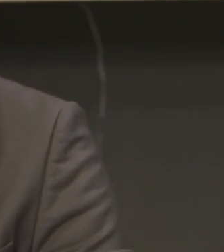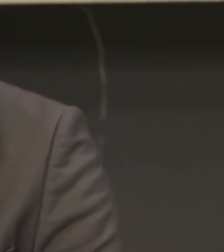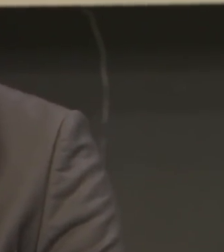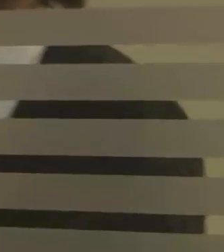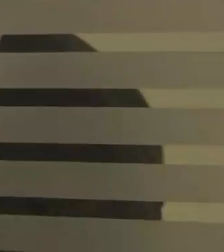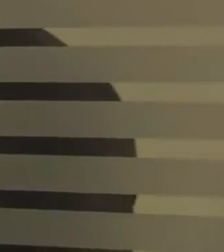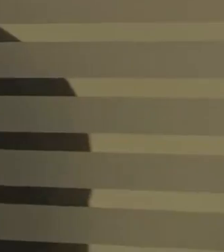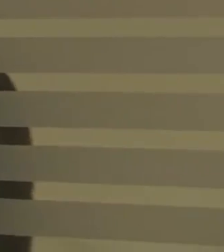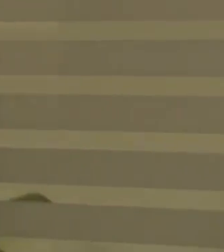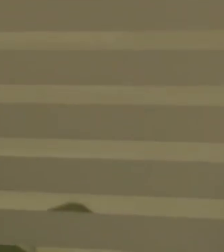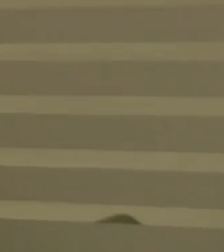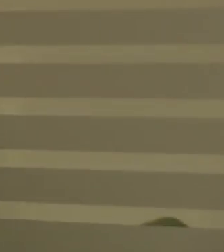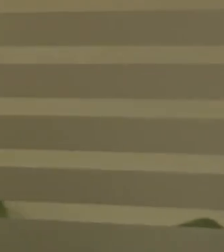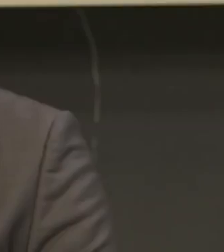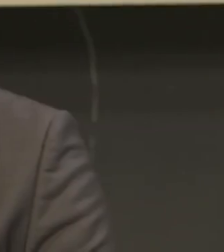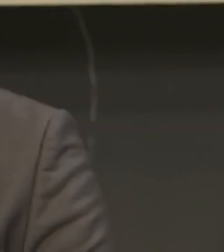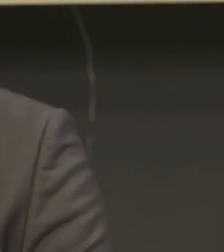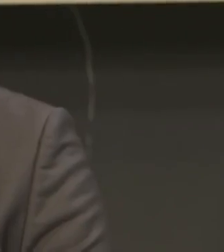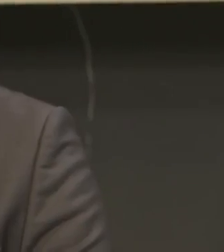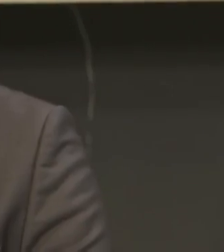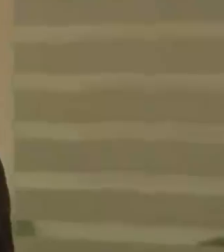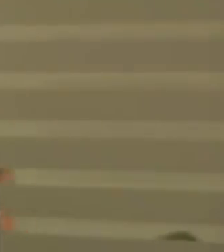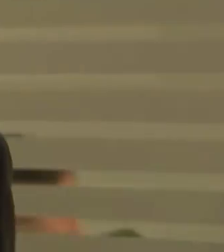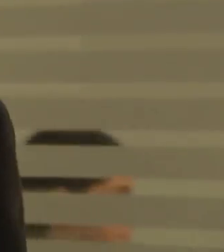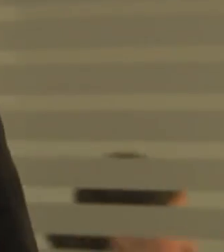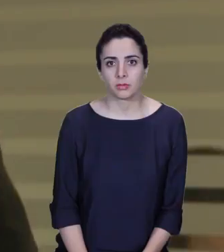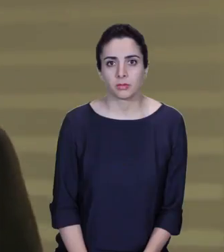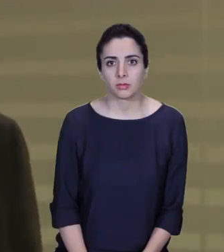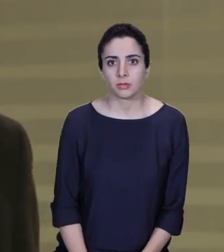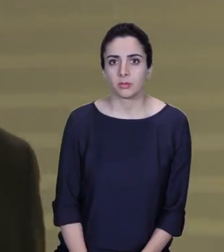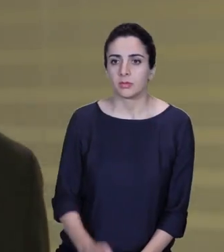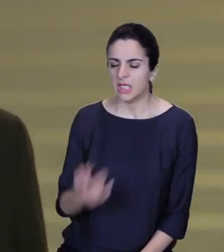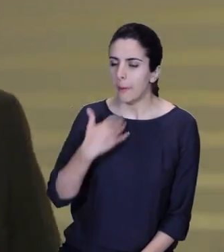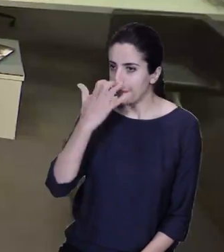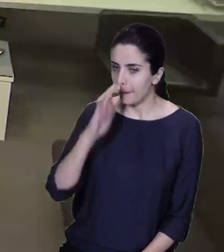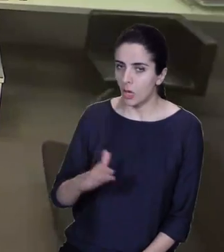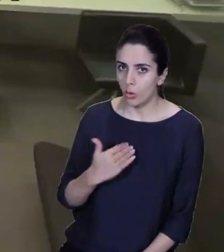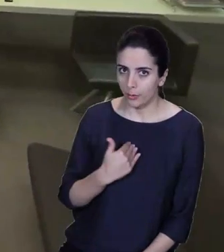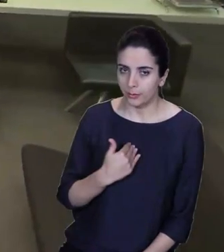Nihat girdi. Dalgalı saçları ona karizmatik, uçarı bir hava veriyor. Ben de seni bekliyordum.